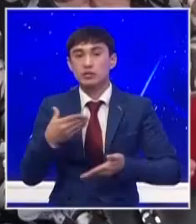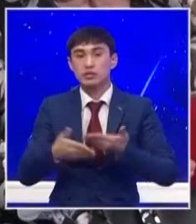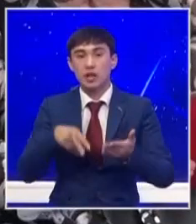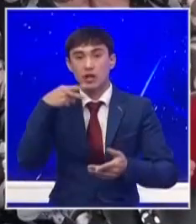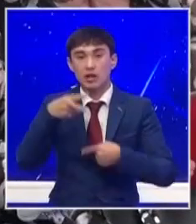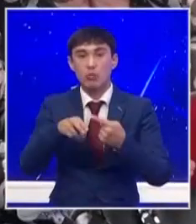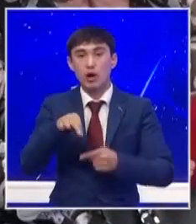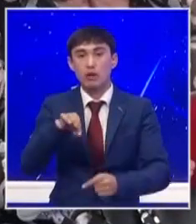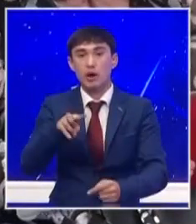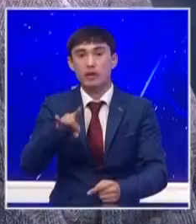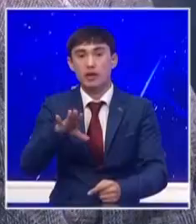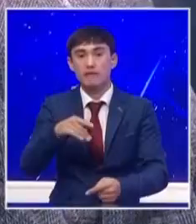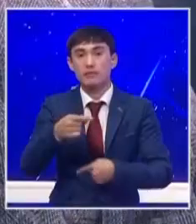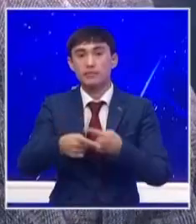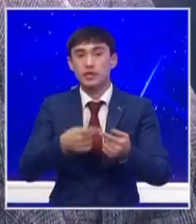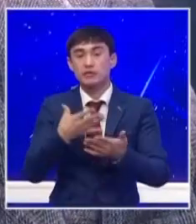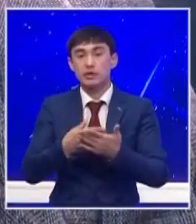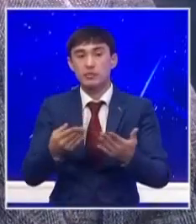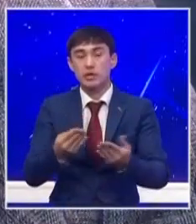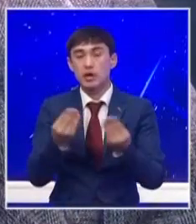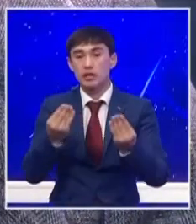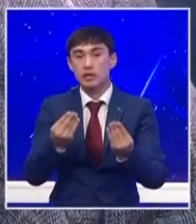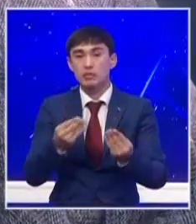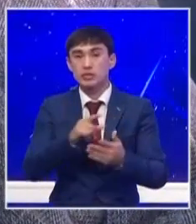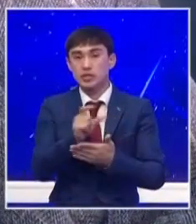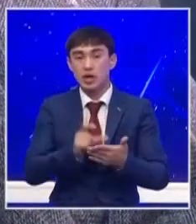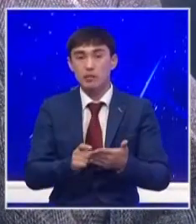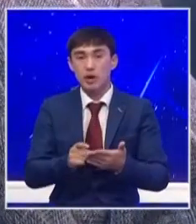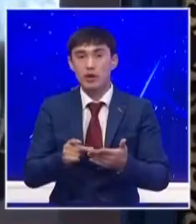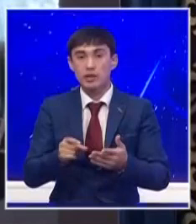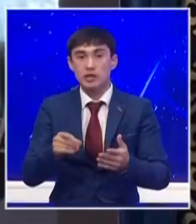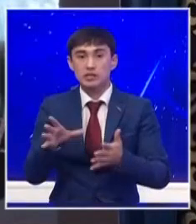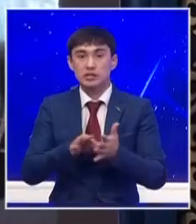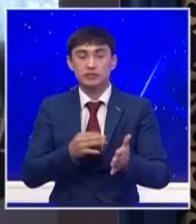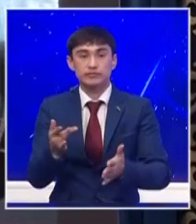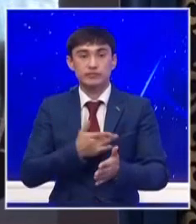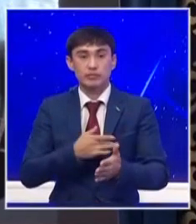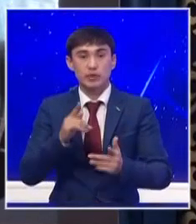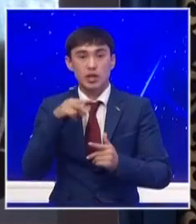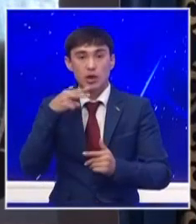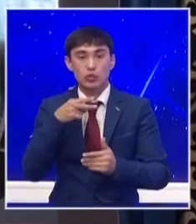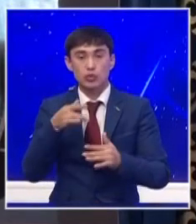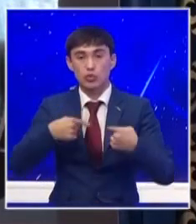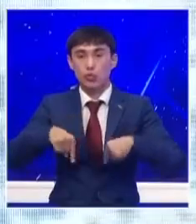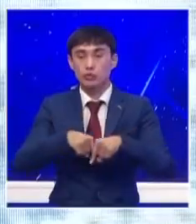легендарного Мукагали Макатаева своими яркими острыми стихами мгновенно завоевал признание литературного сообщества его